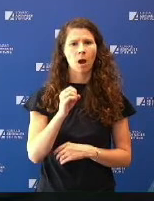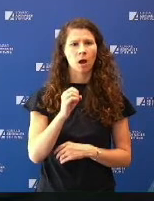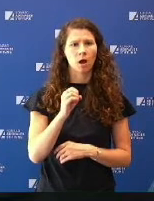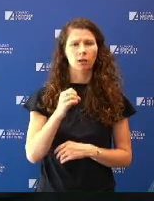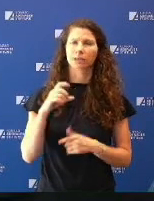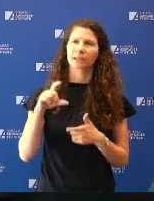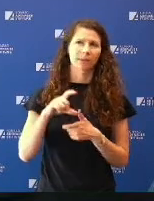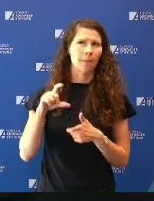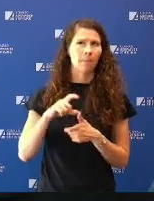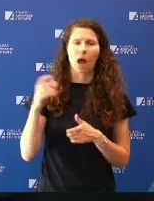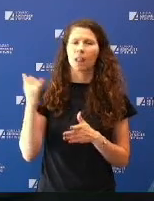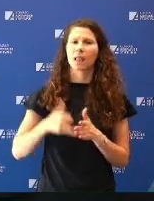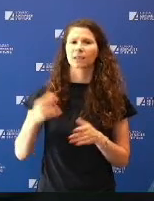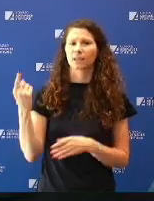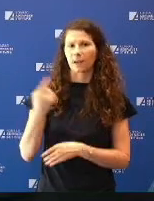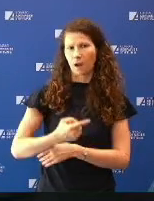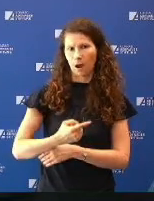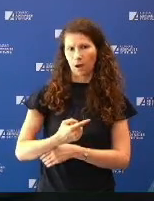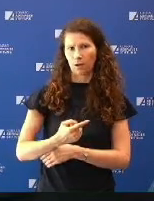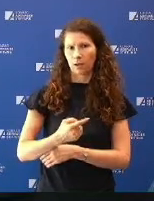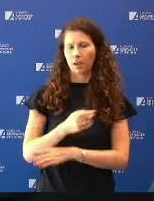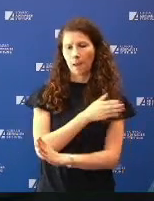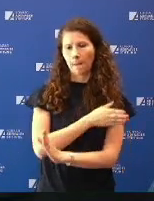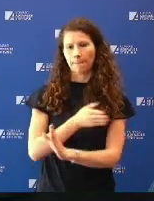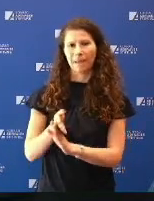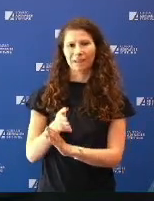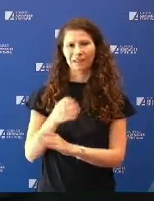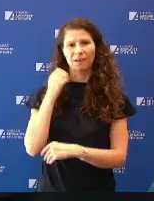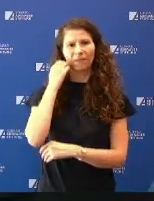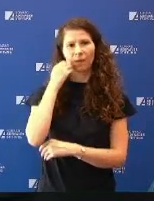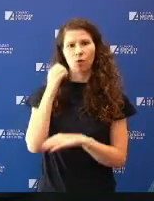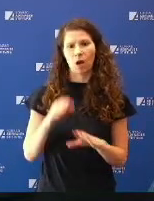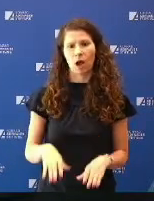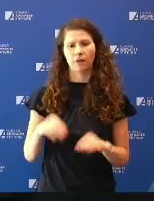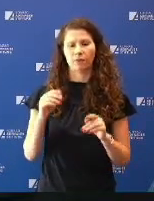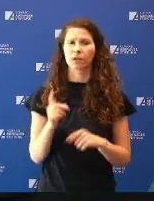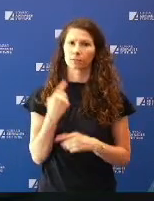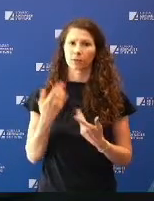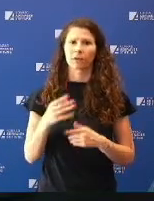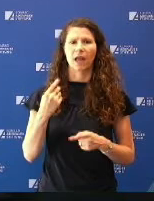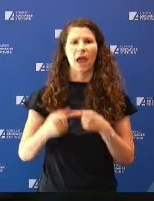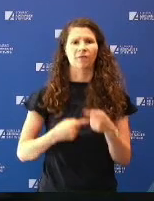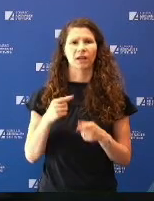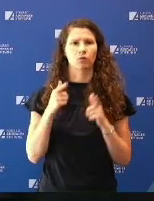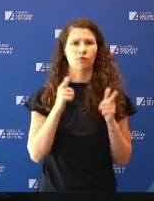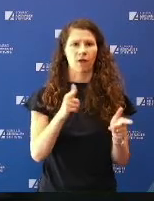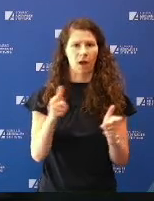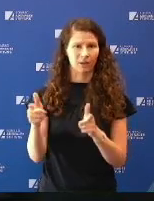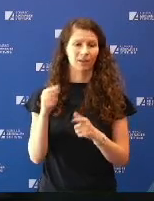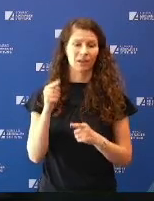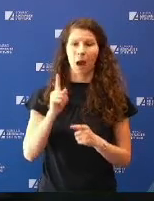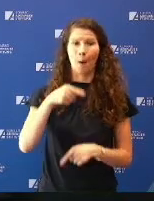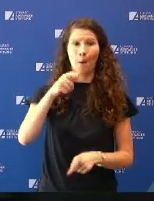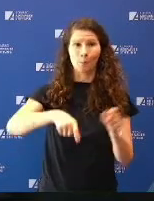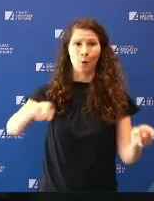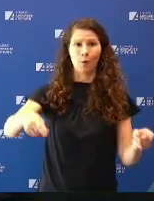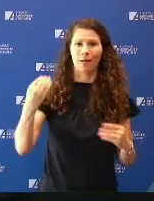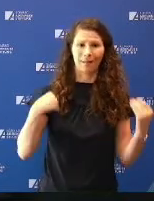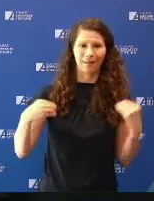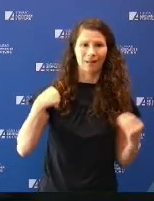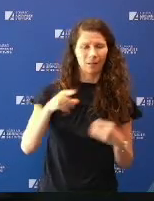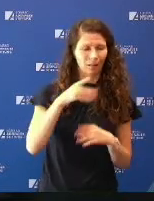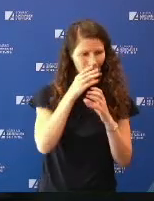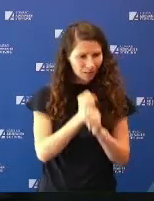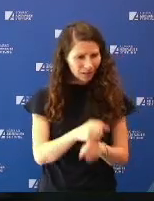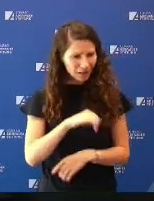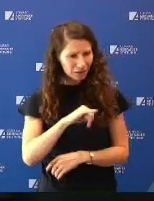September letzten Jahres bis Anfang Februar hatten wir Entwicklungsfahrten dort. Da wurden wir natürlich auch immer von Bürgern angesprochen, die das Ganze ganz spannend